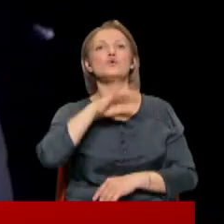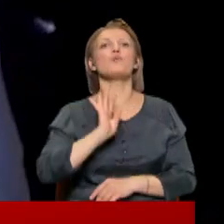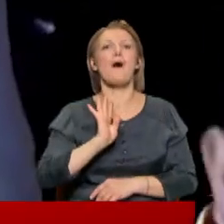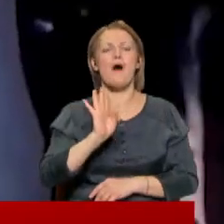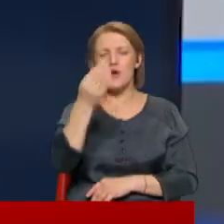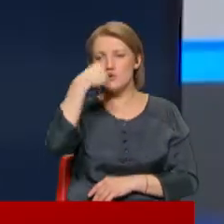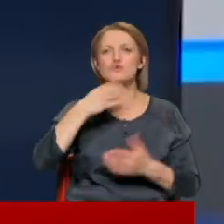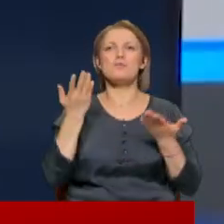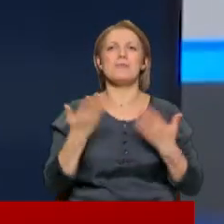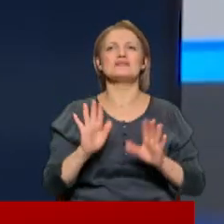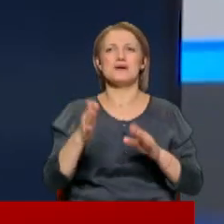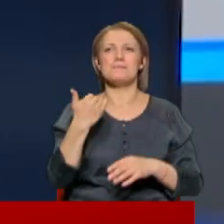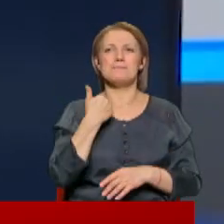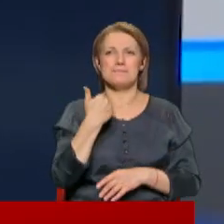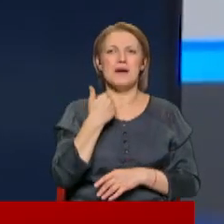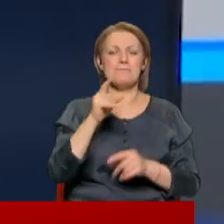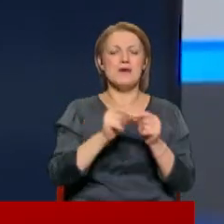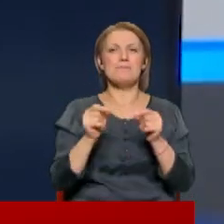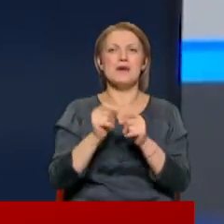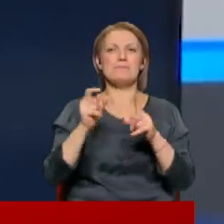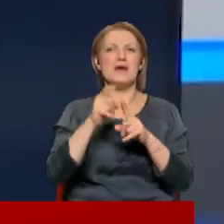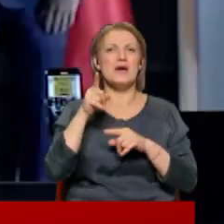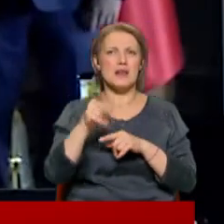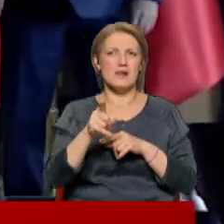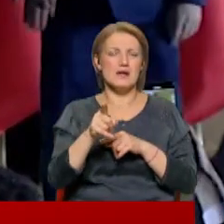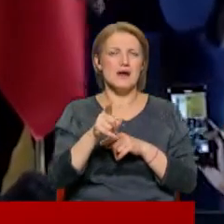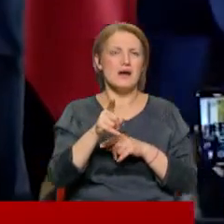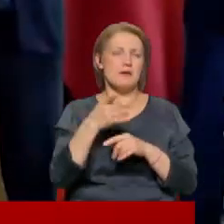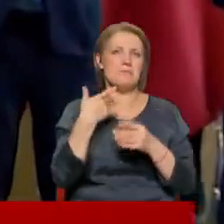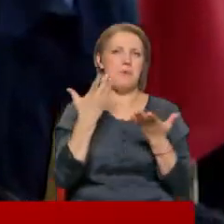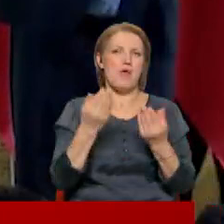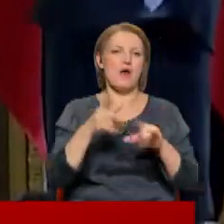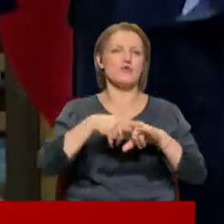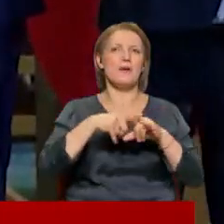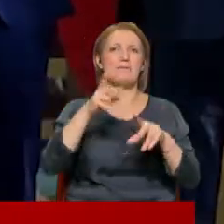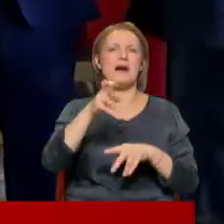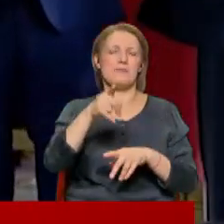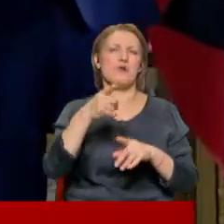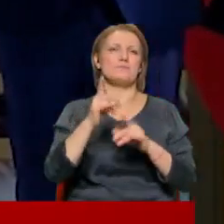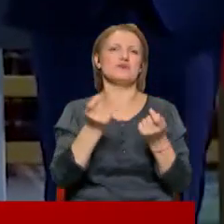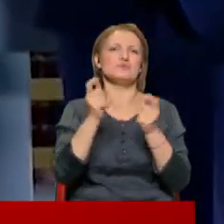Ve yutmadı. Ben Büyük Birlik Partisi olarak Hüdapar'la böyle bir işbirliği yapmam.